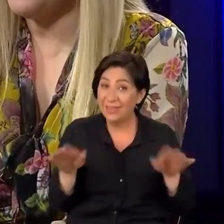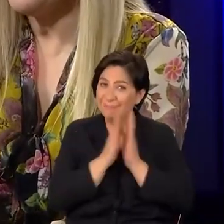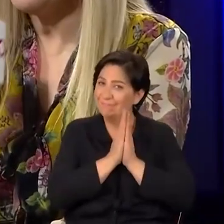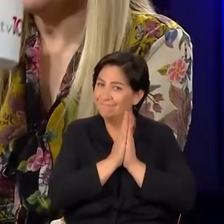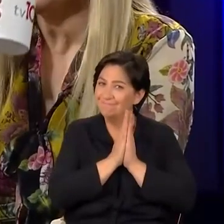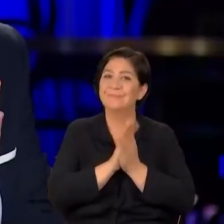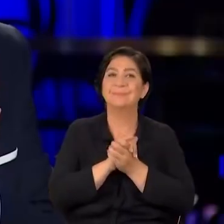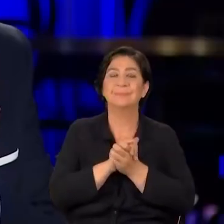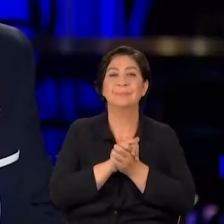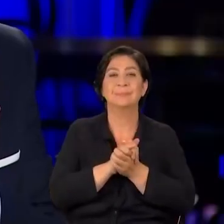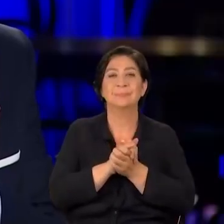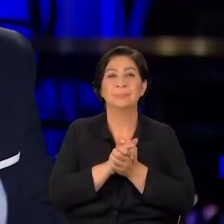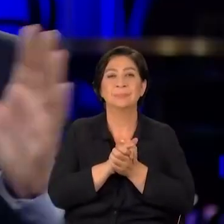Pardon.